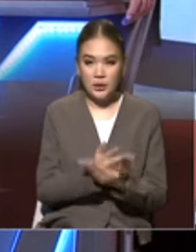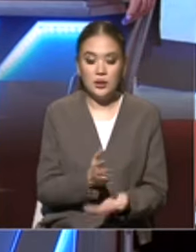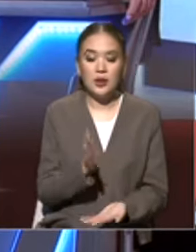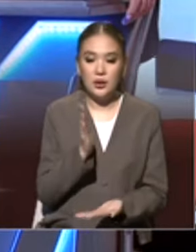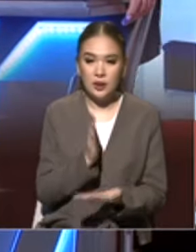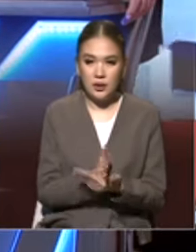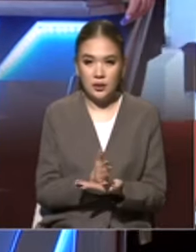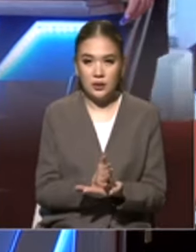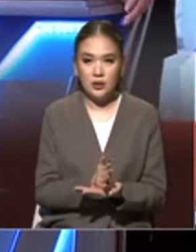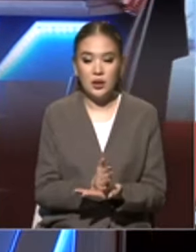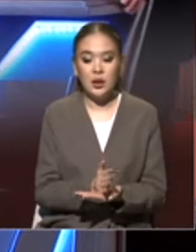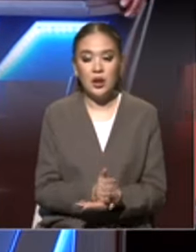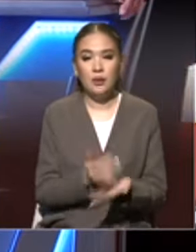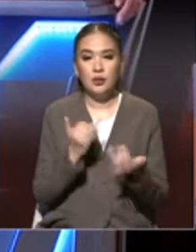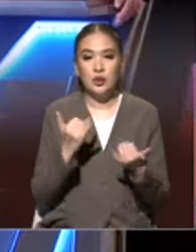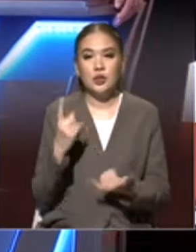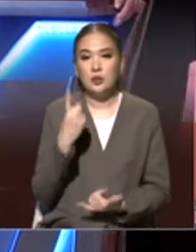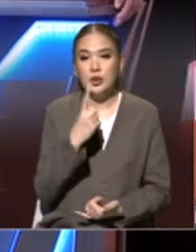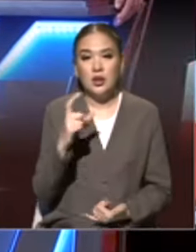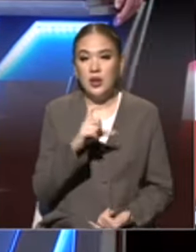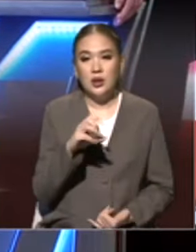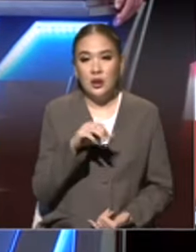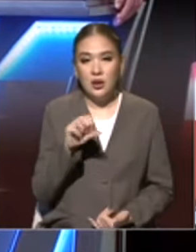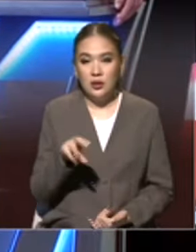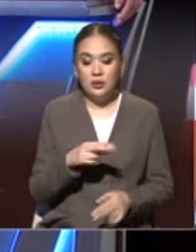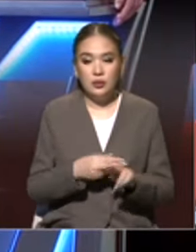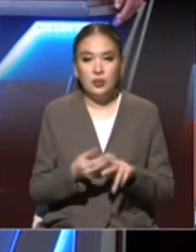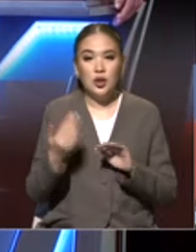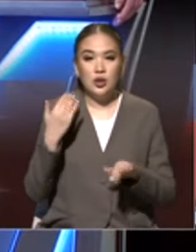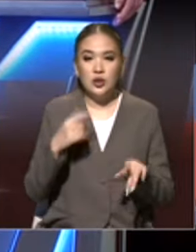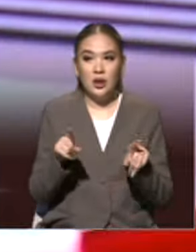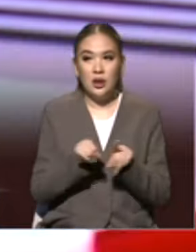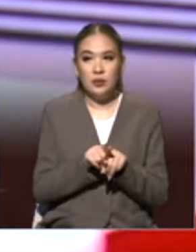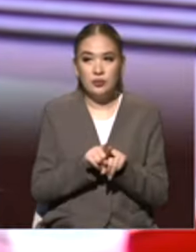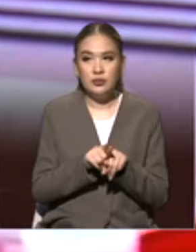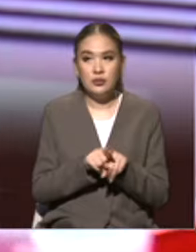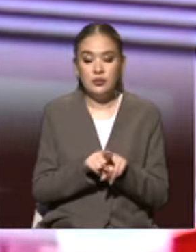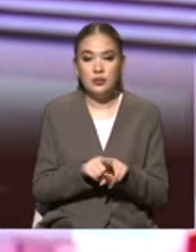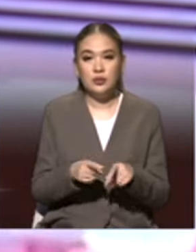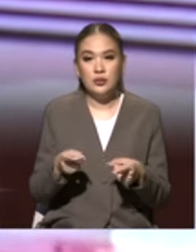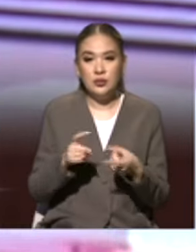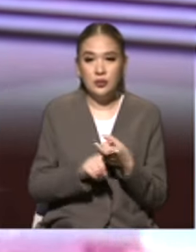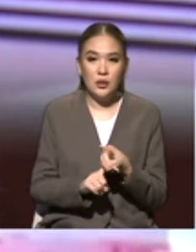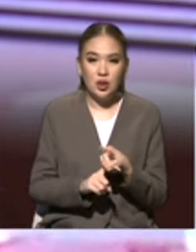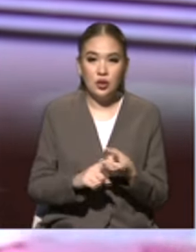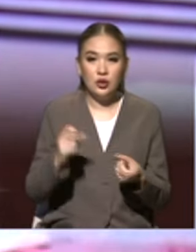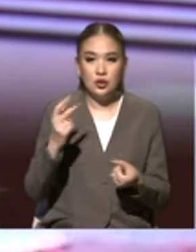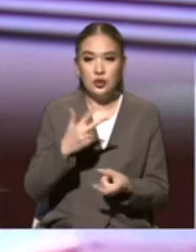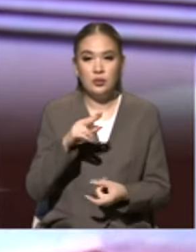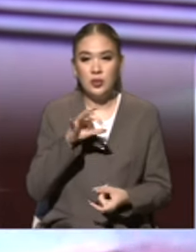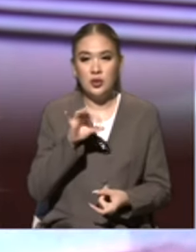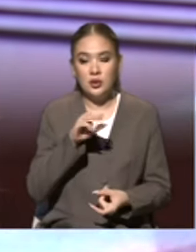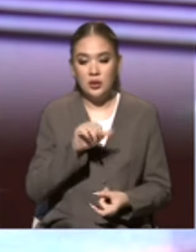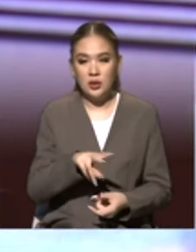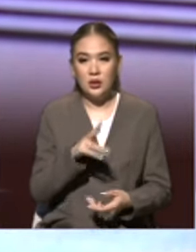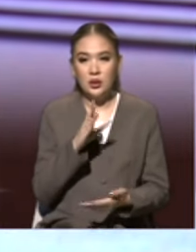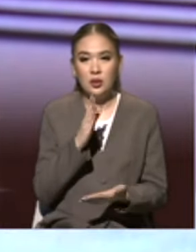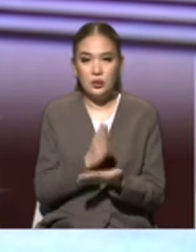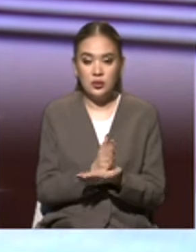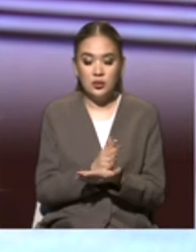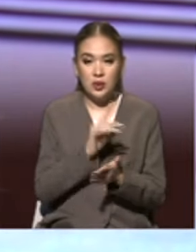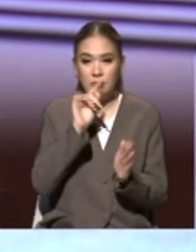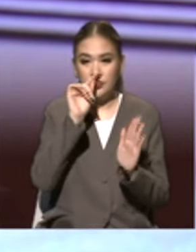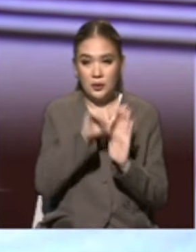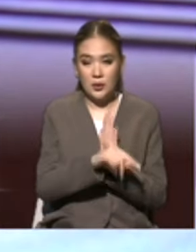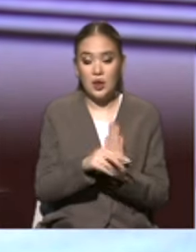таңда бірінші этапта бірыңғай терезе болады. Бірыңғай терезе арқылы үш порталға да өту мүмкіндігі бар. Алдағы уақытта